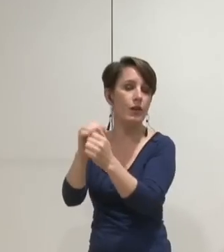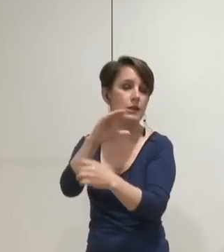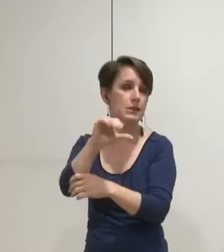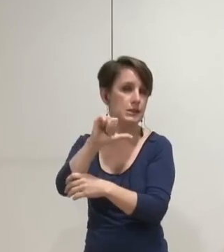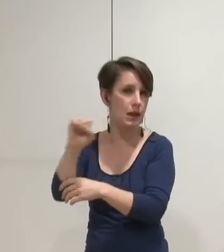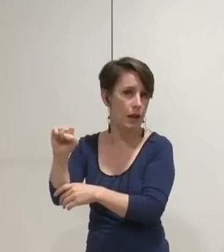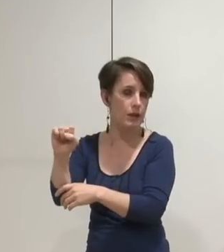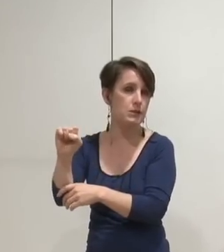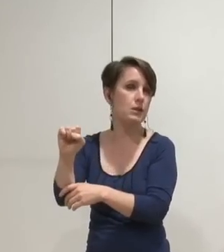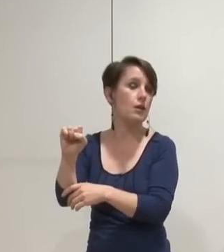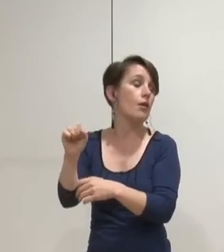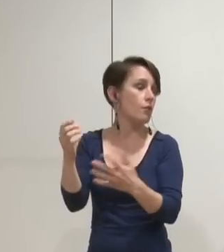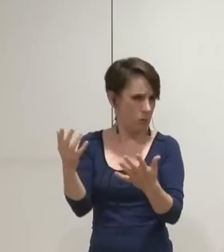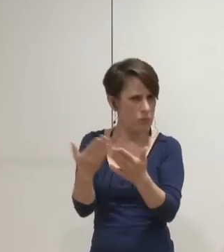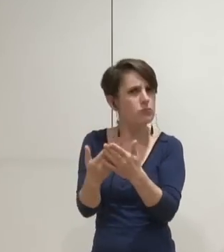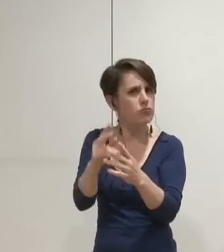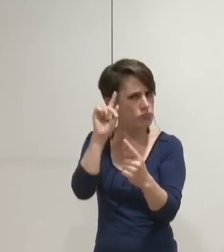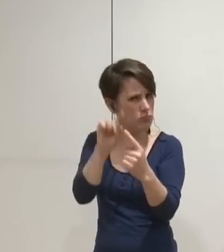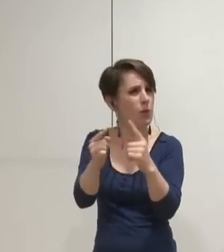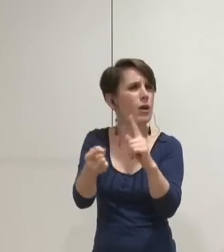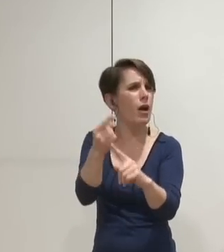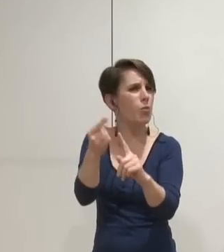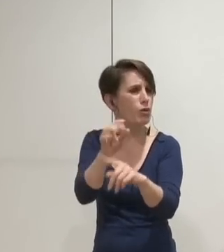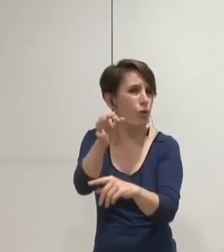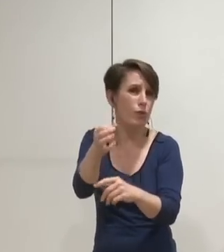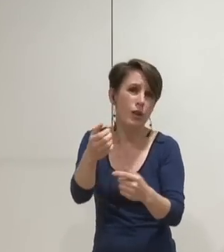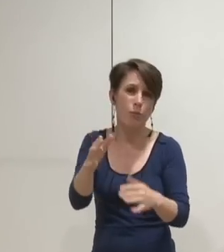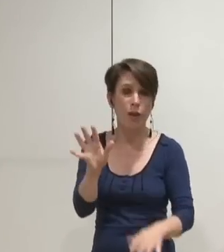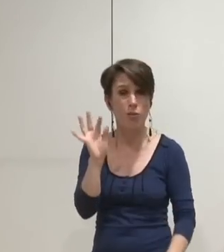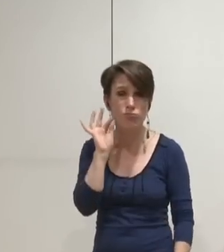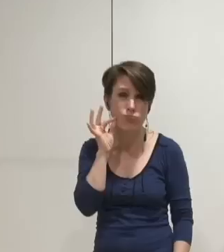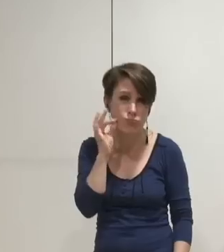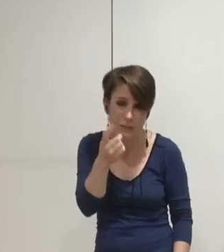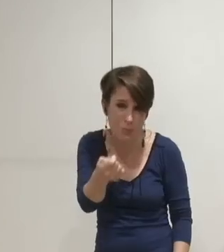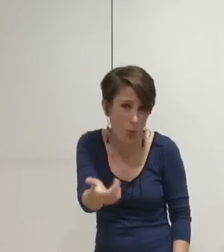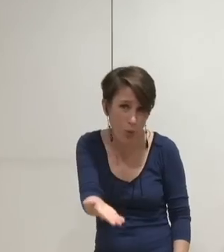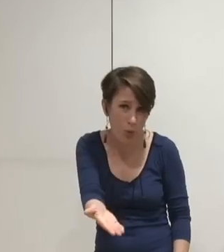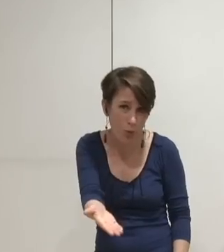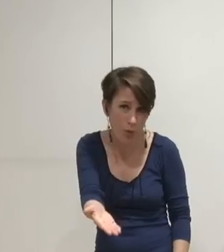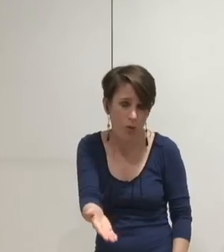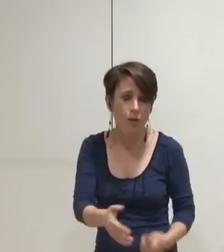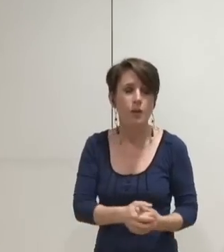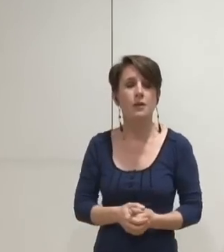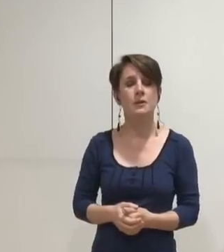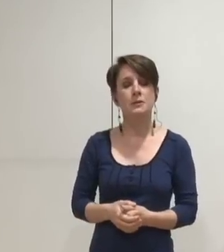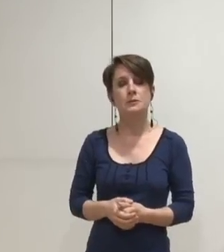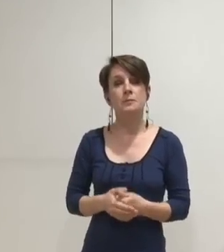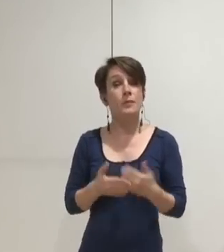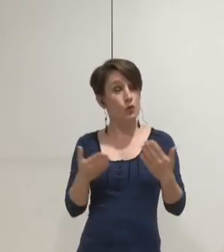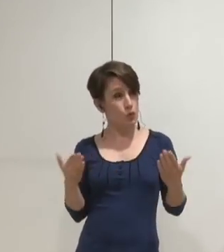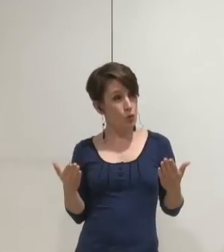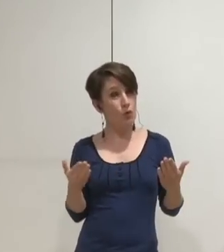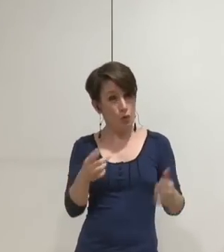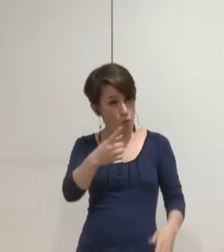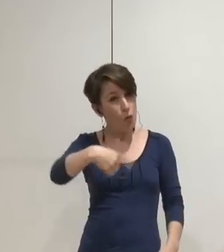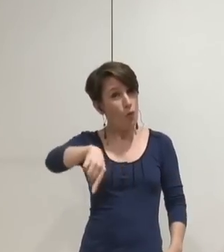grenblois entre autres par rapport au plan initial avoué que c'est bien maigre vous avez donc accepté